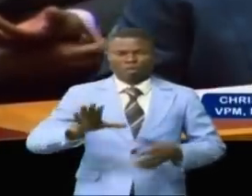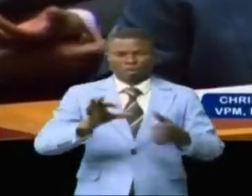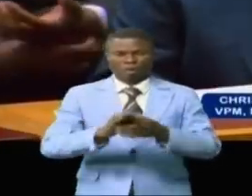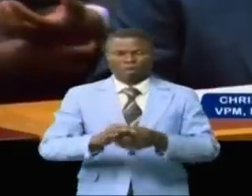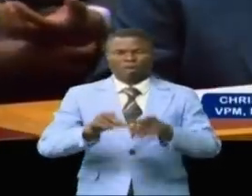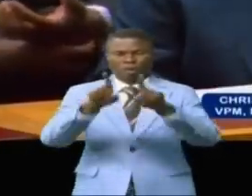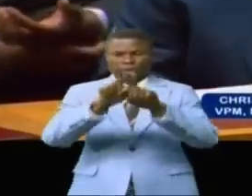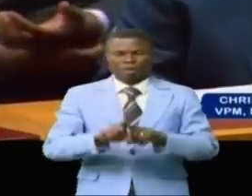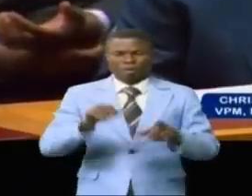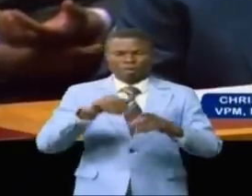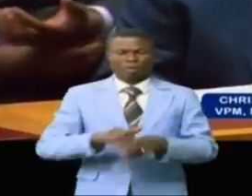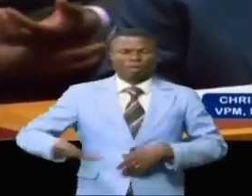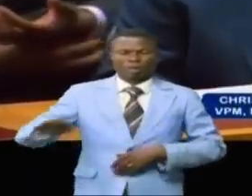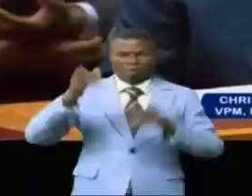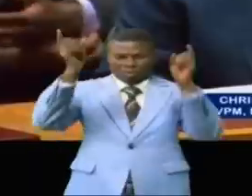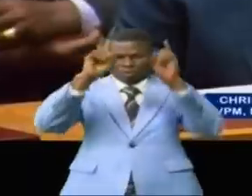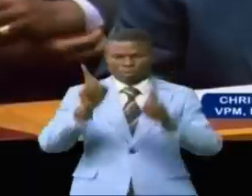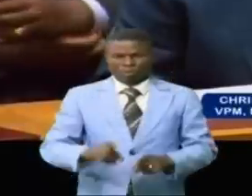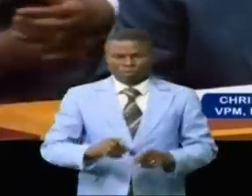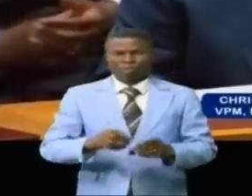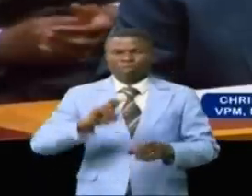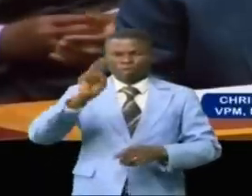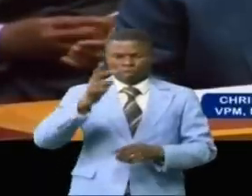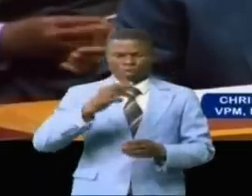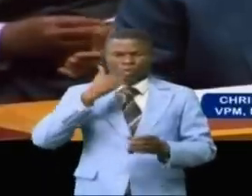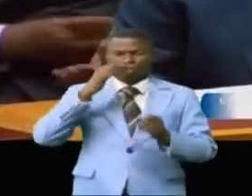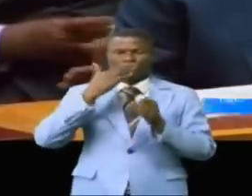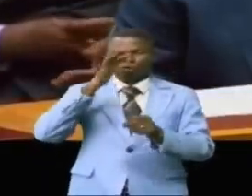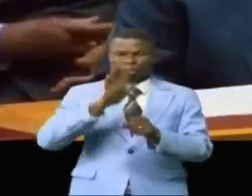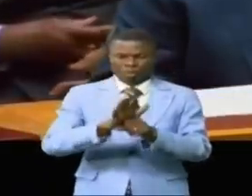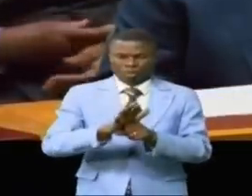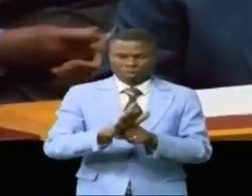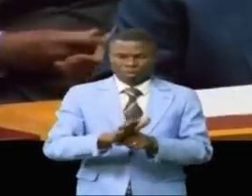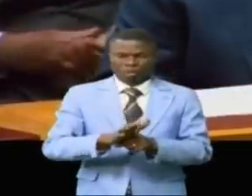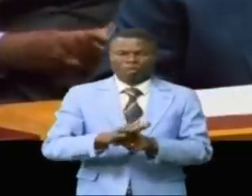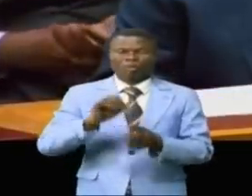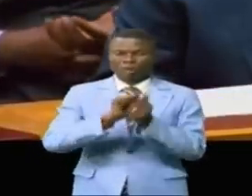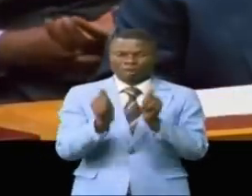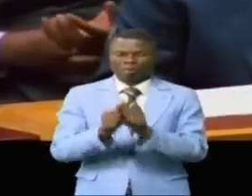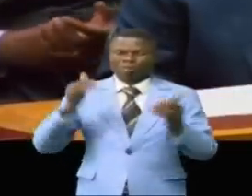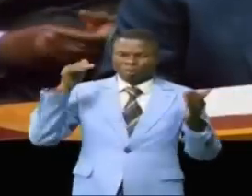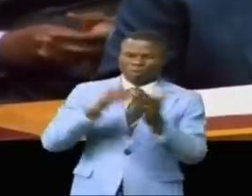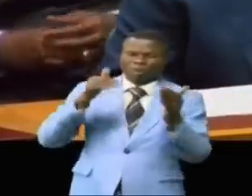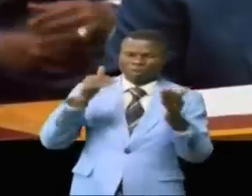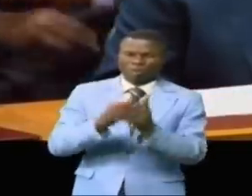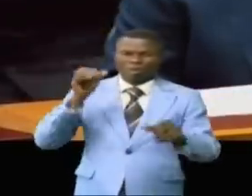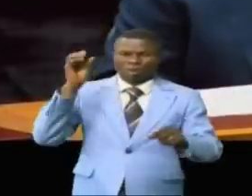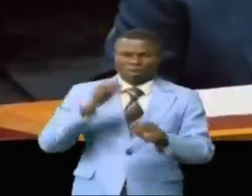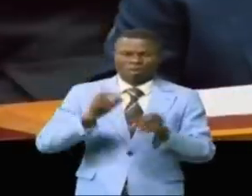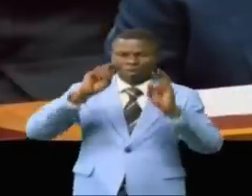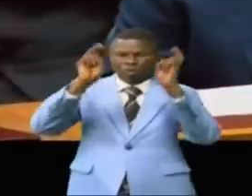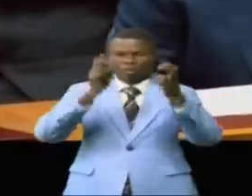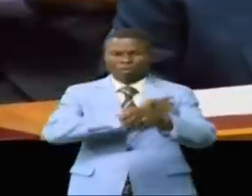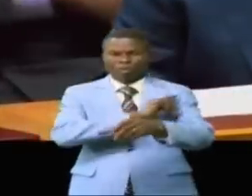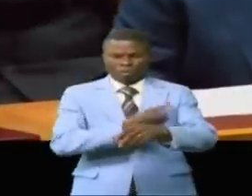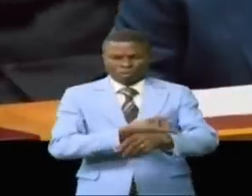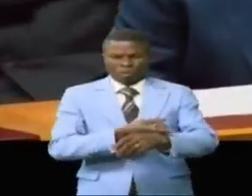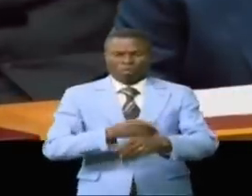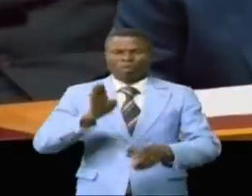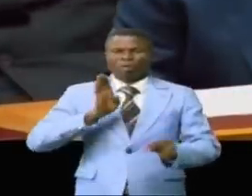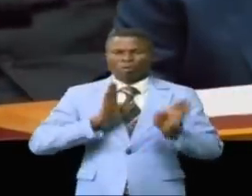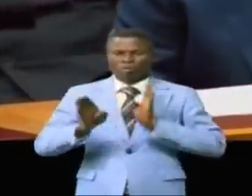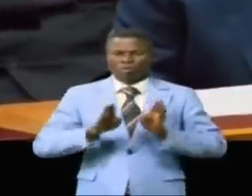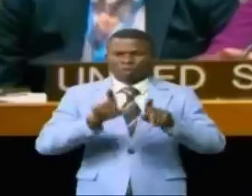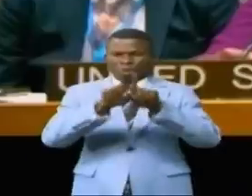africain. Deuxième, prévenir la répétition des incidents dramatiques de Goma, Beni, Butembo